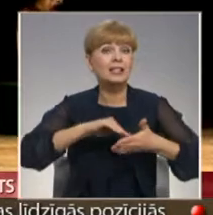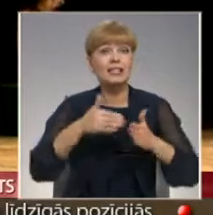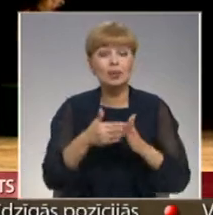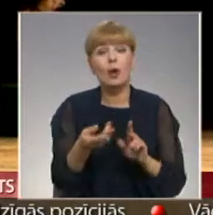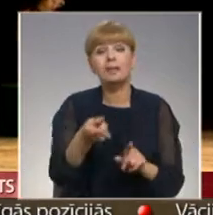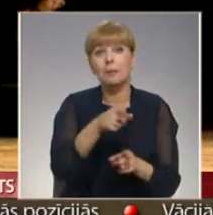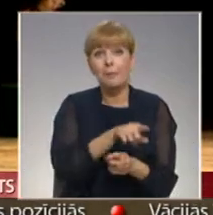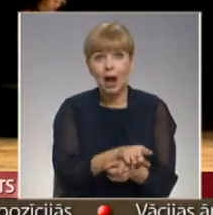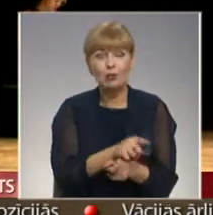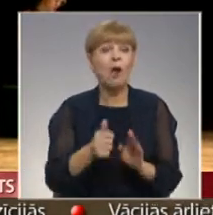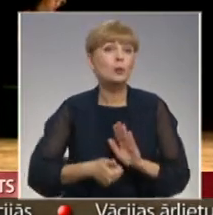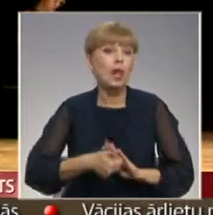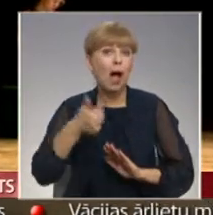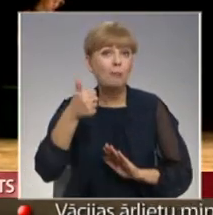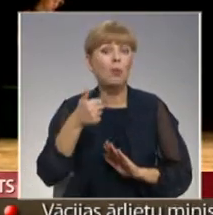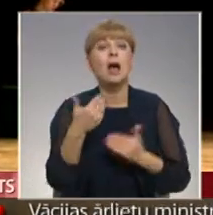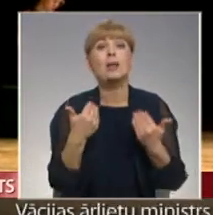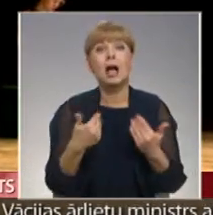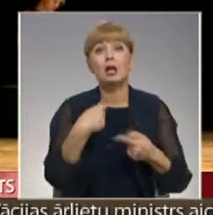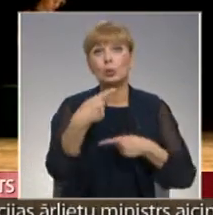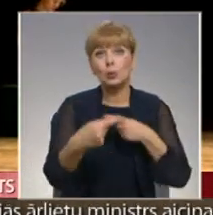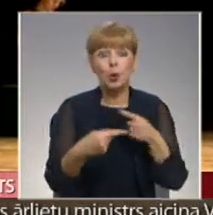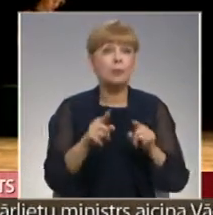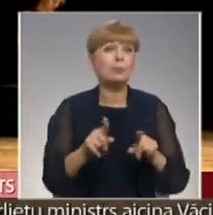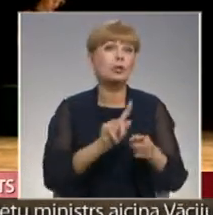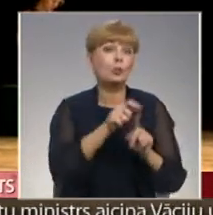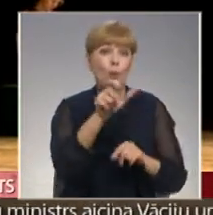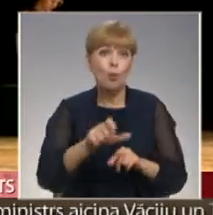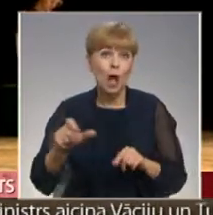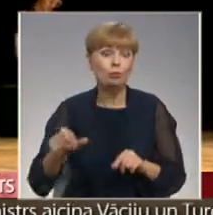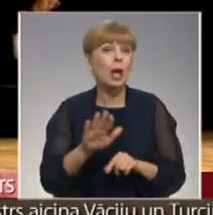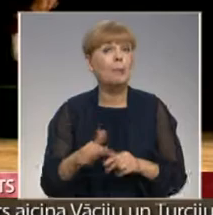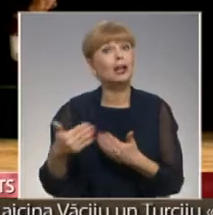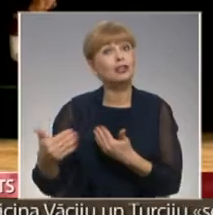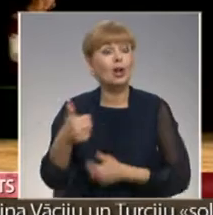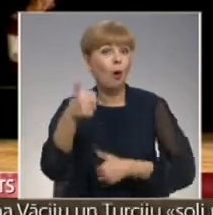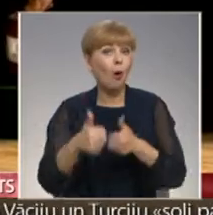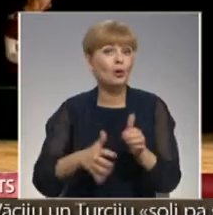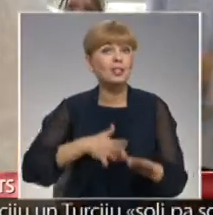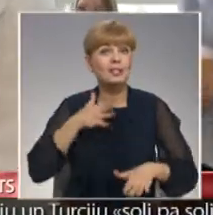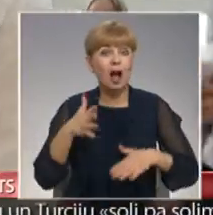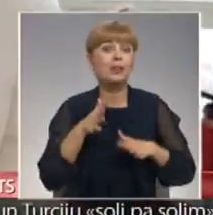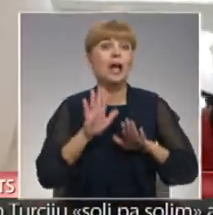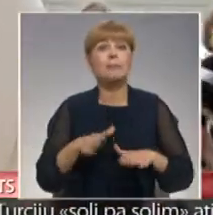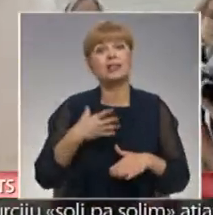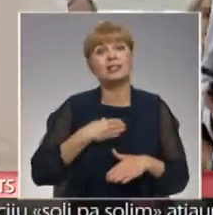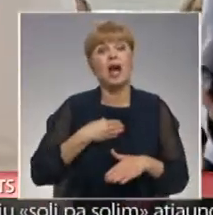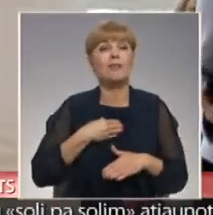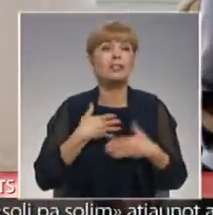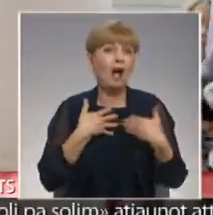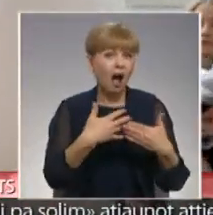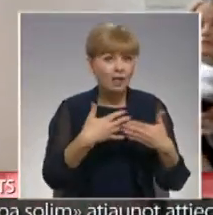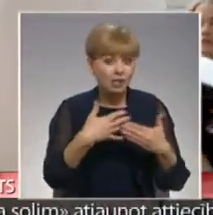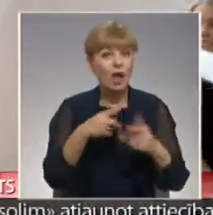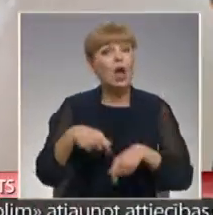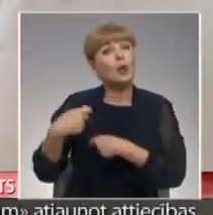krietni mainījusies uz labo pusi, un lai gan joprojām vēl ir skolotāji, kuri bērni šim konkursam sagatavo tikai pēc savas iniciatīvas, lai dot